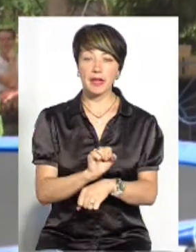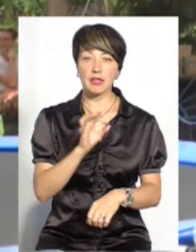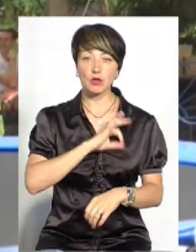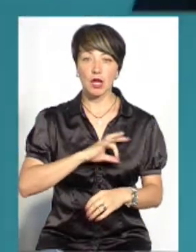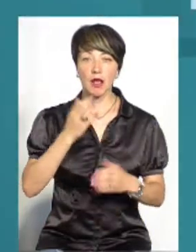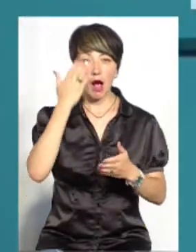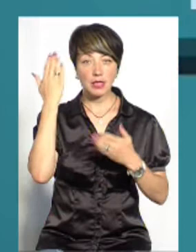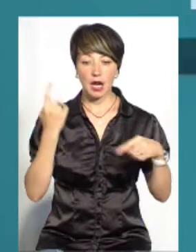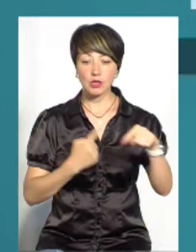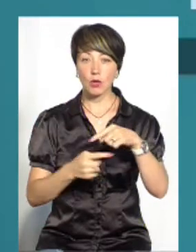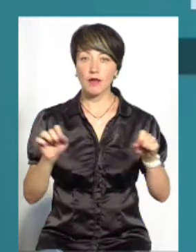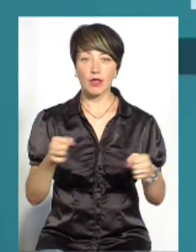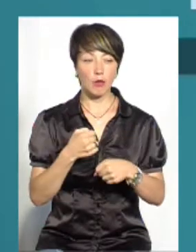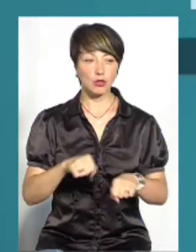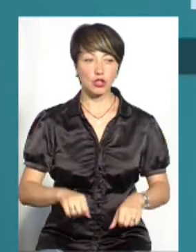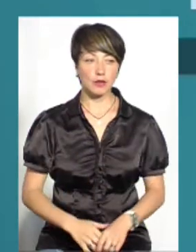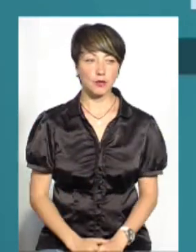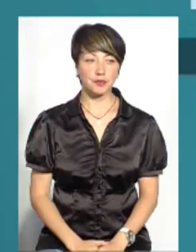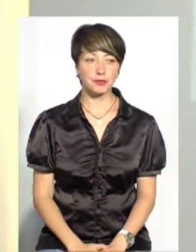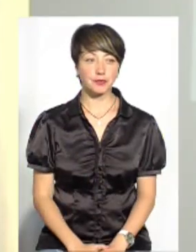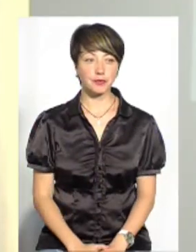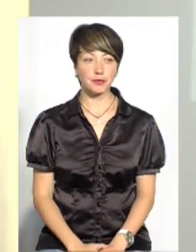акціонів неможливо.